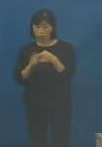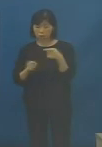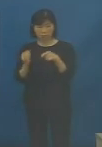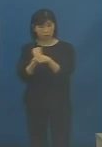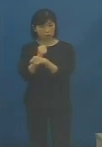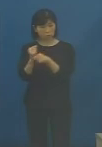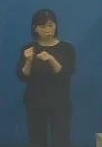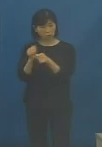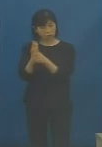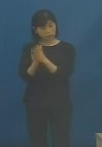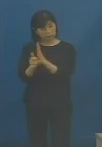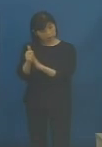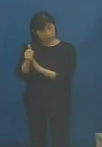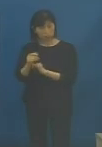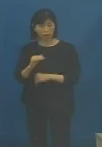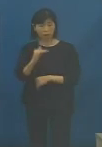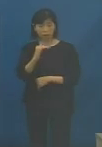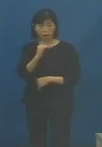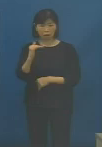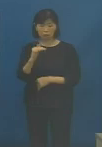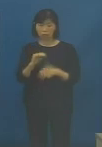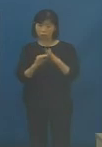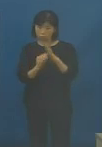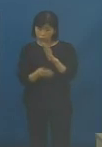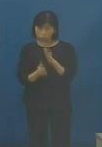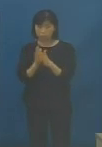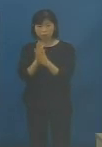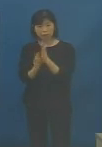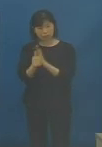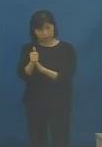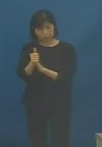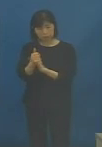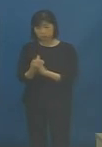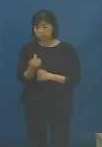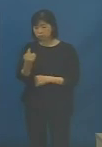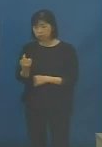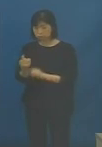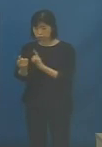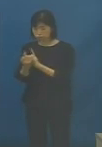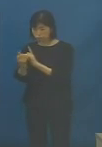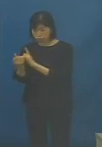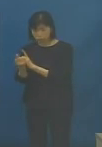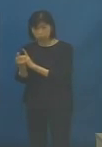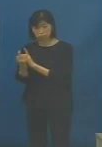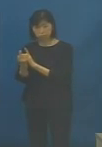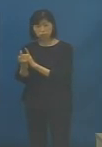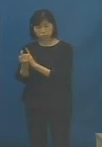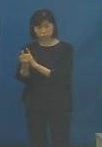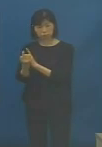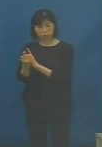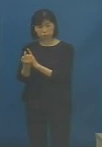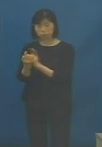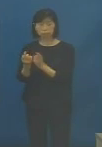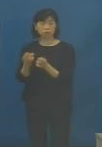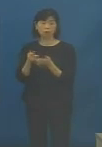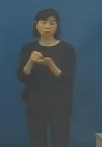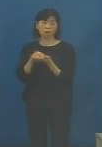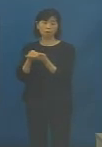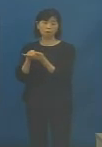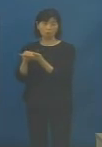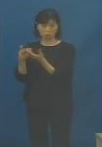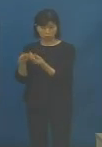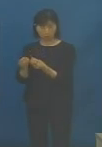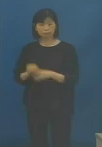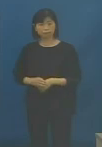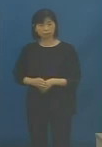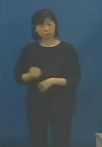ところに、それからこの辺りでこう加藤大臣のところに行ったりしていますよね。だからちょうどこの頃こう競り上がっていく状況でありまして、